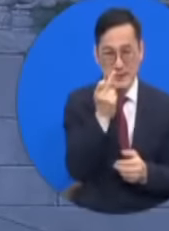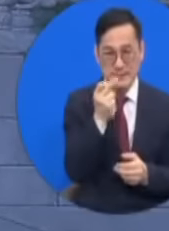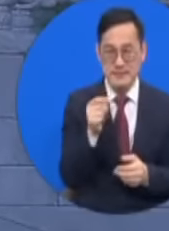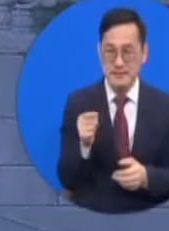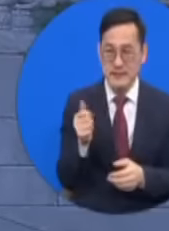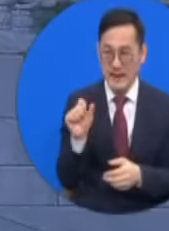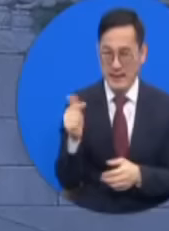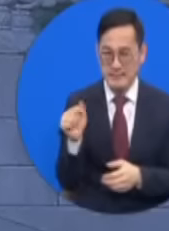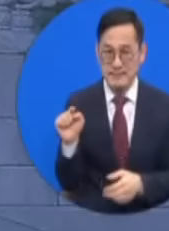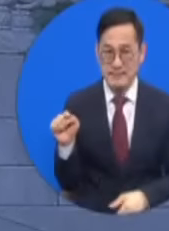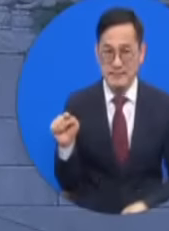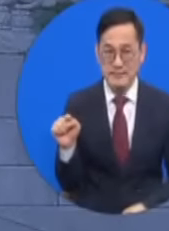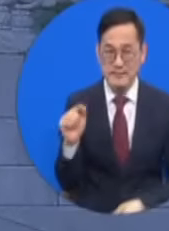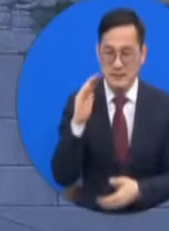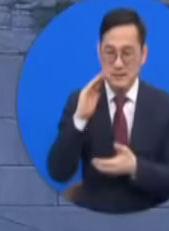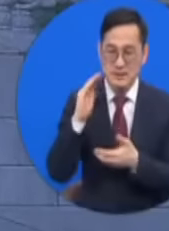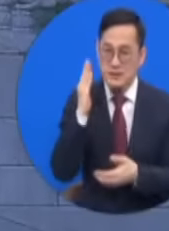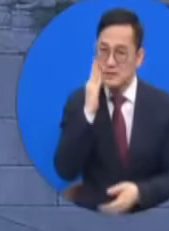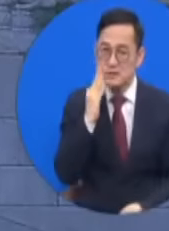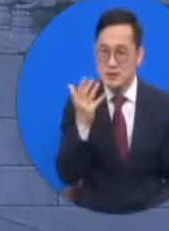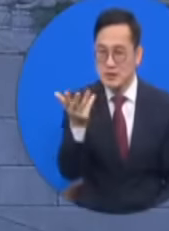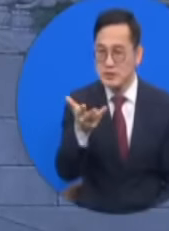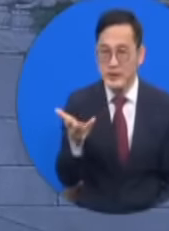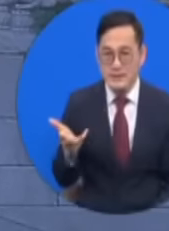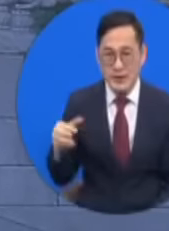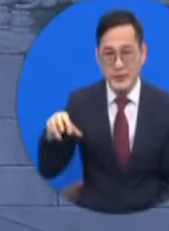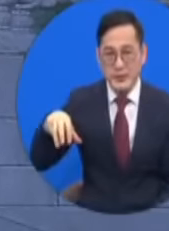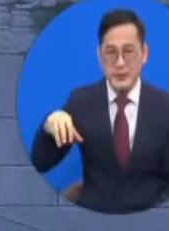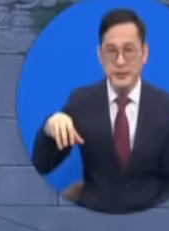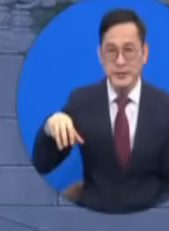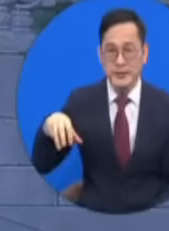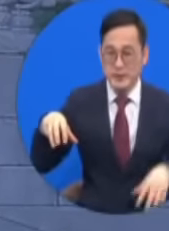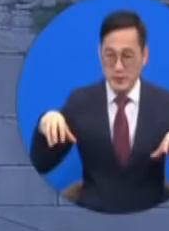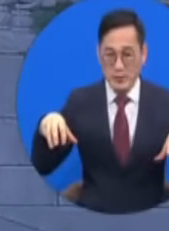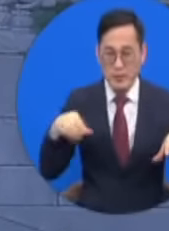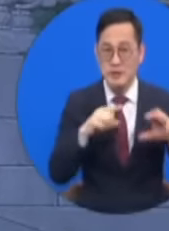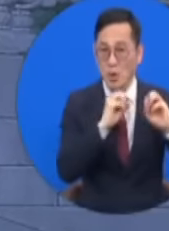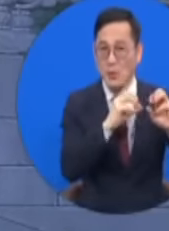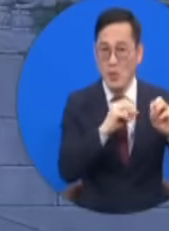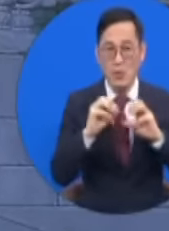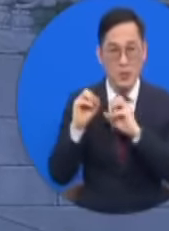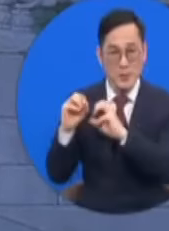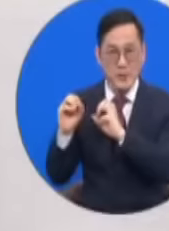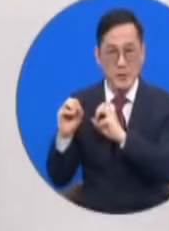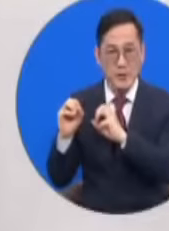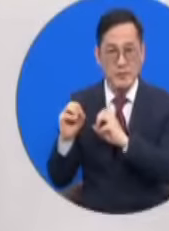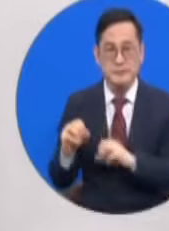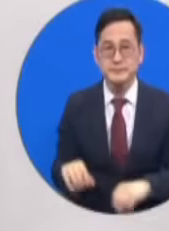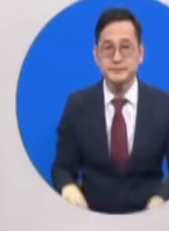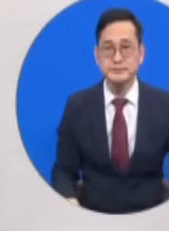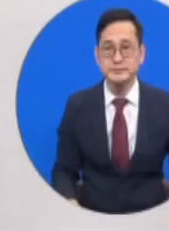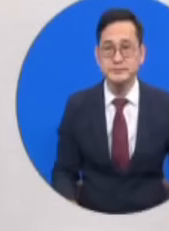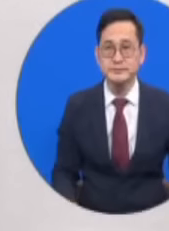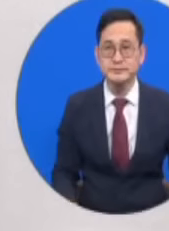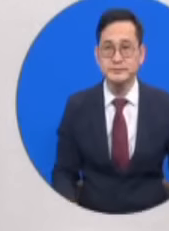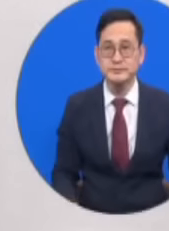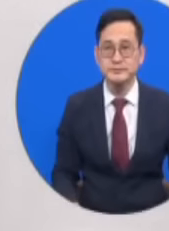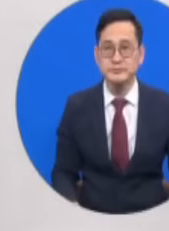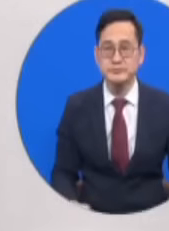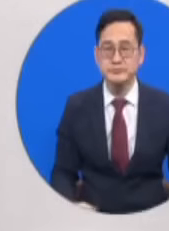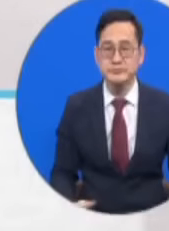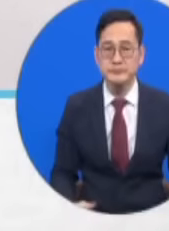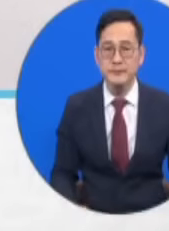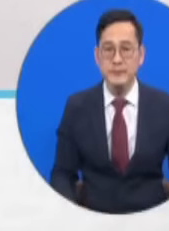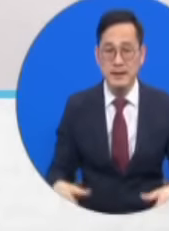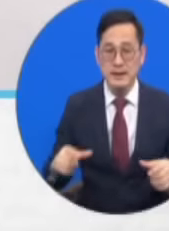한동훈 비대위원장은 이 청계광장. 어떤 전략이 좀 다를까요? 일단요, 이제 지역이 서울이라는 거에 우리가 관심을